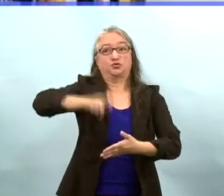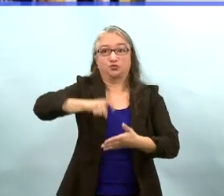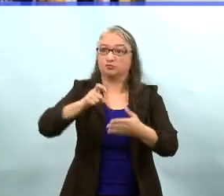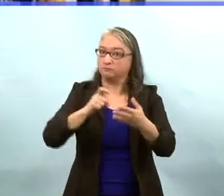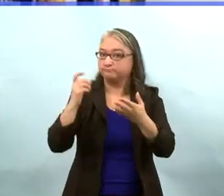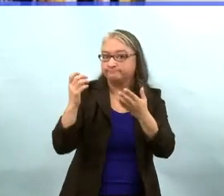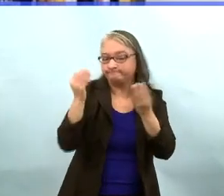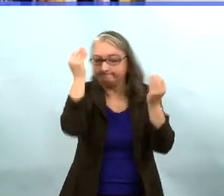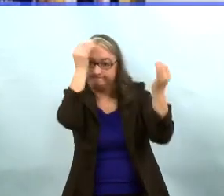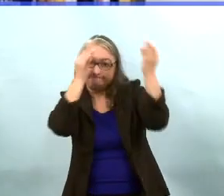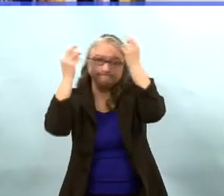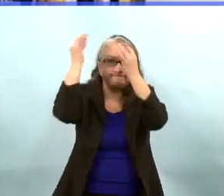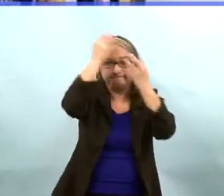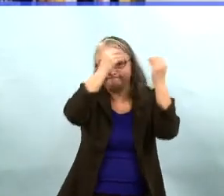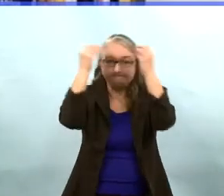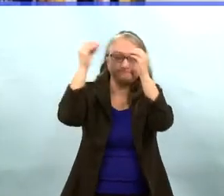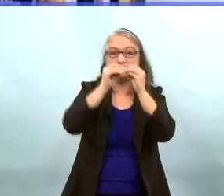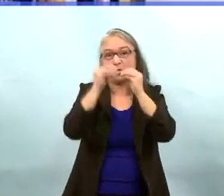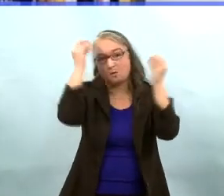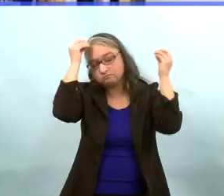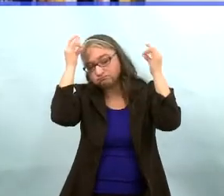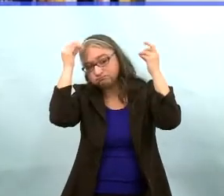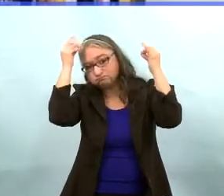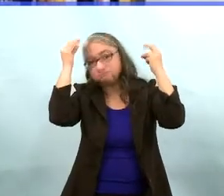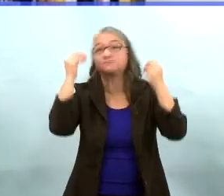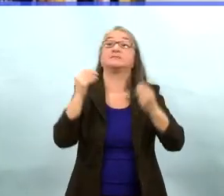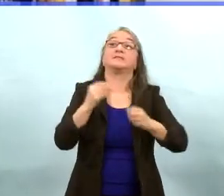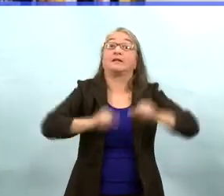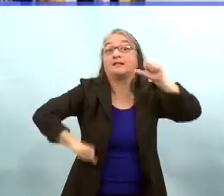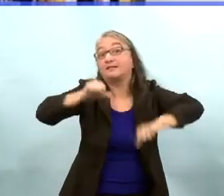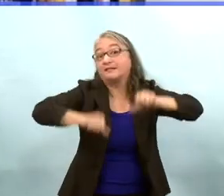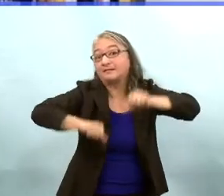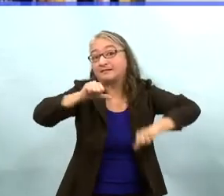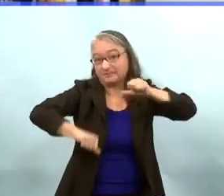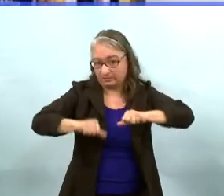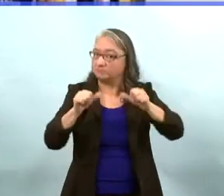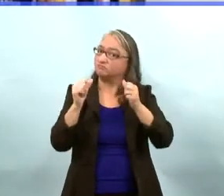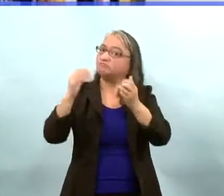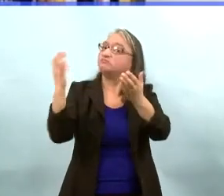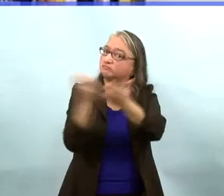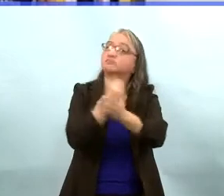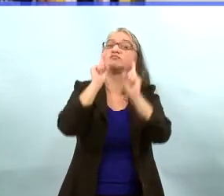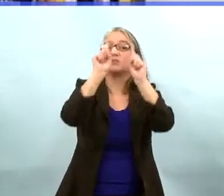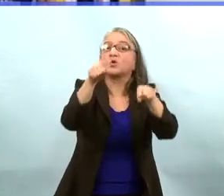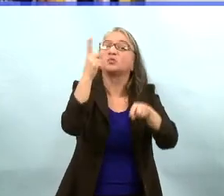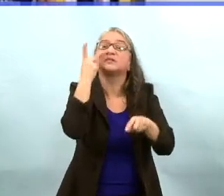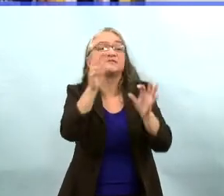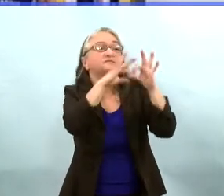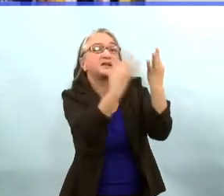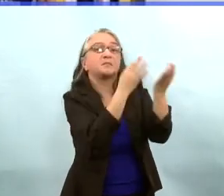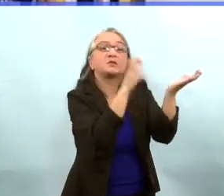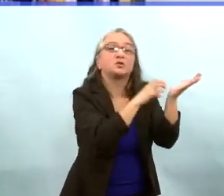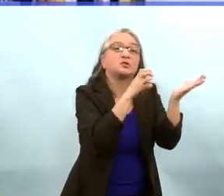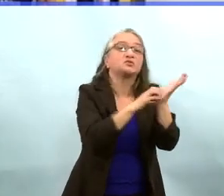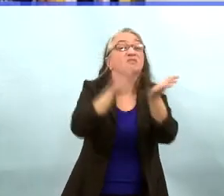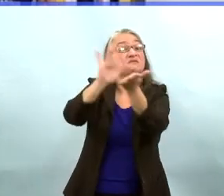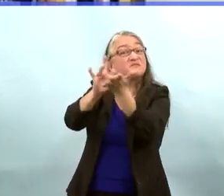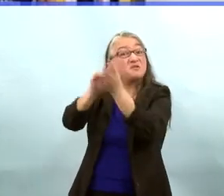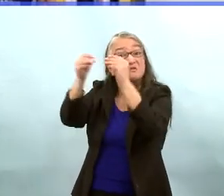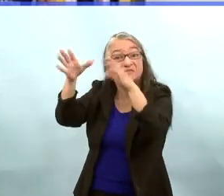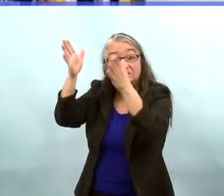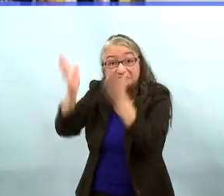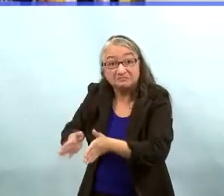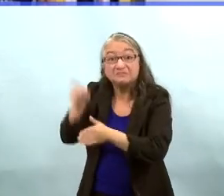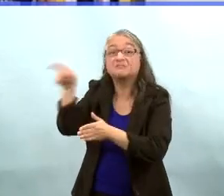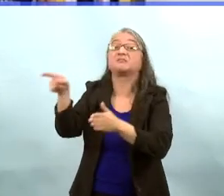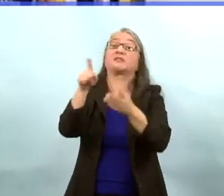ça au sérieux, qu'ils posent des questions à leur pédiatre, à leur fournisseur de soins de santé, à leur pharmacien. Qu'ils vérifient sur l'Internet parce